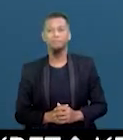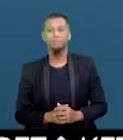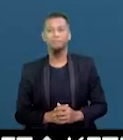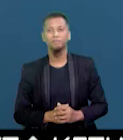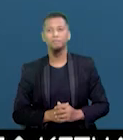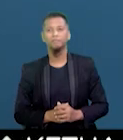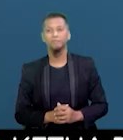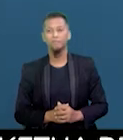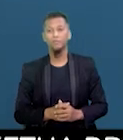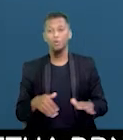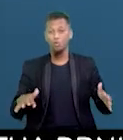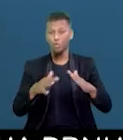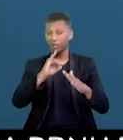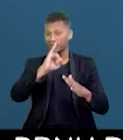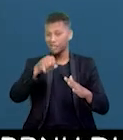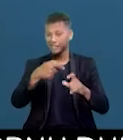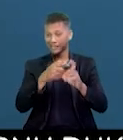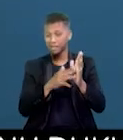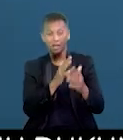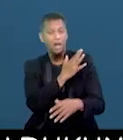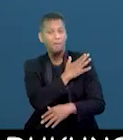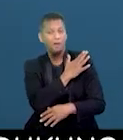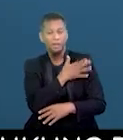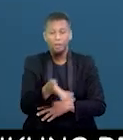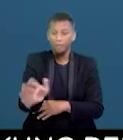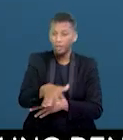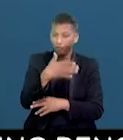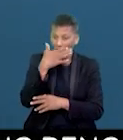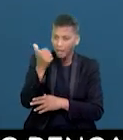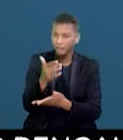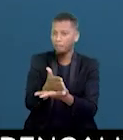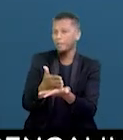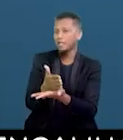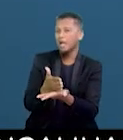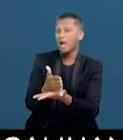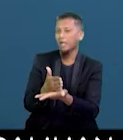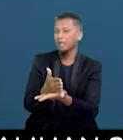Ijen terletak di perbatasan Kabupaten Banyuwangi dan Kabupaten Bondowoso, Jawa Timur.